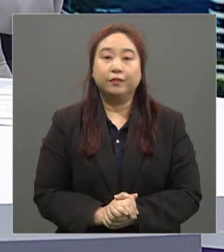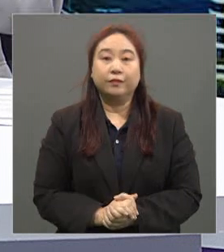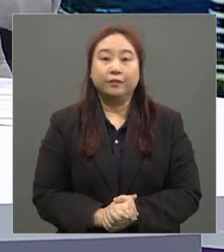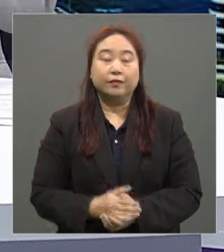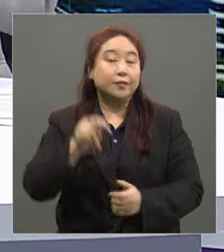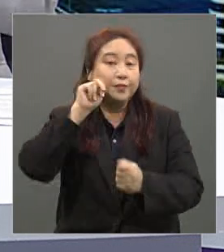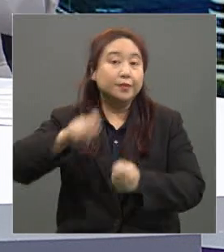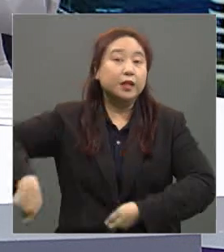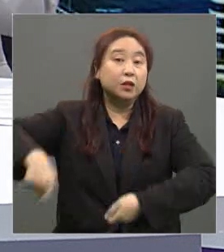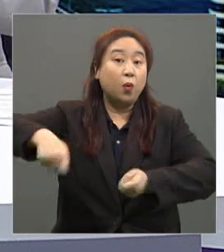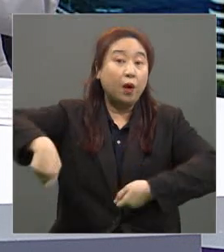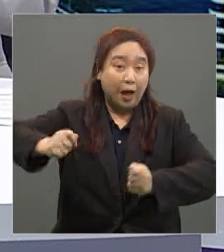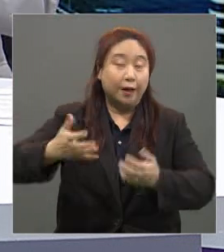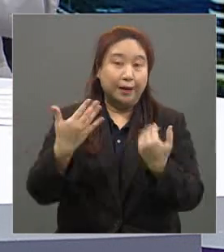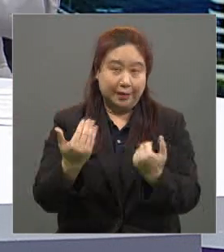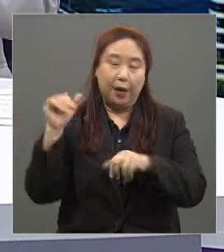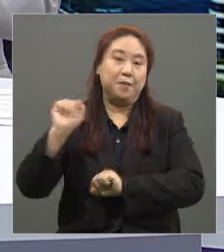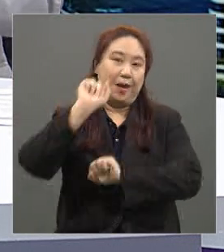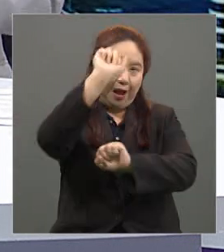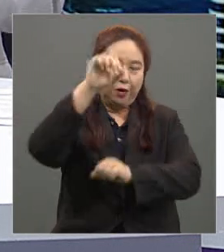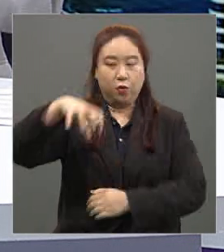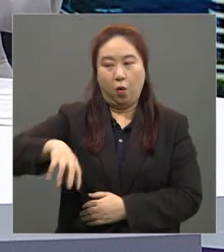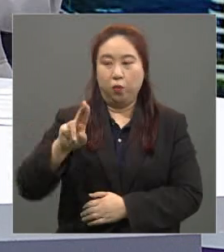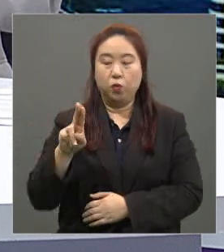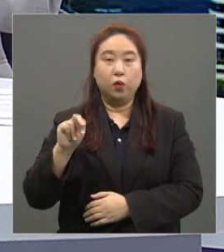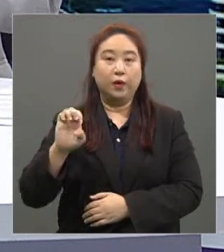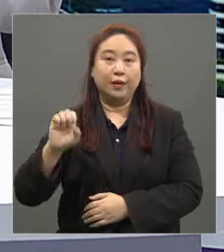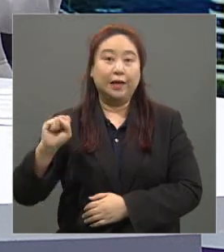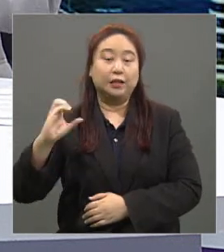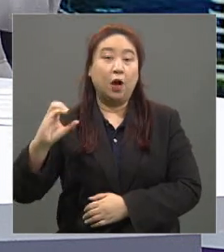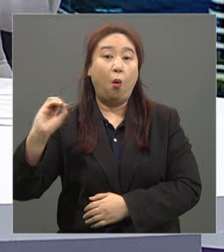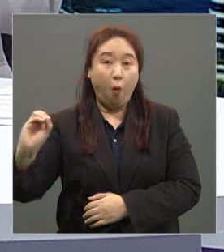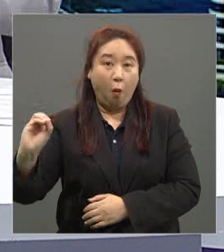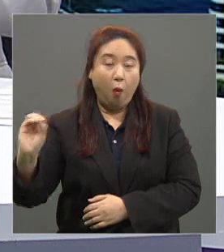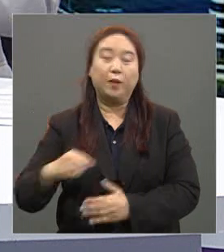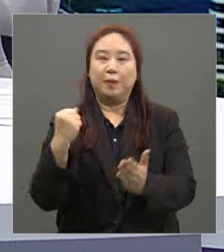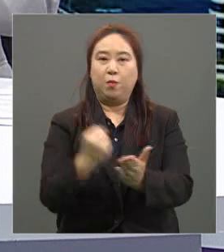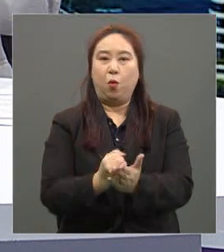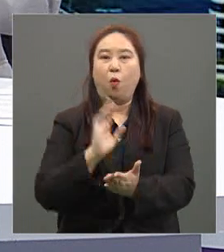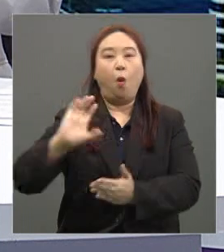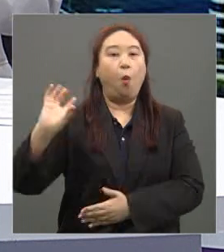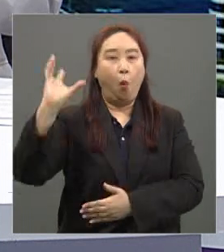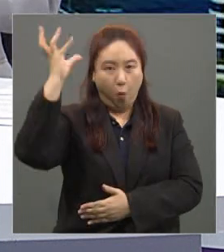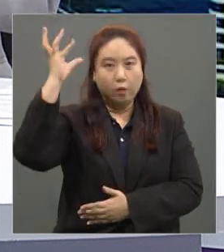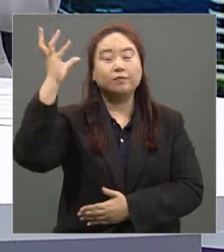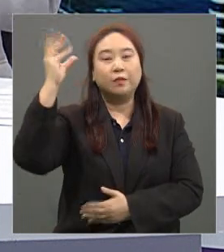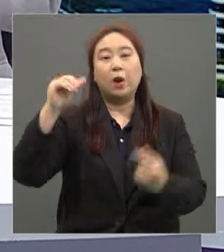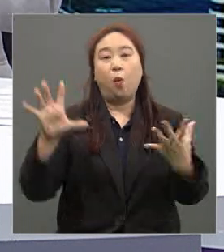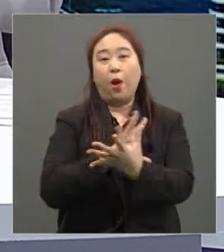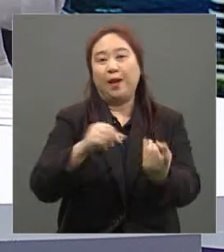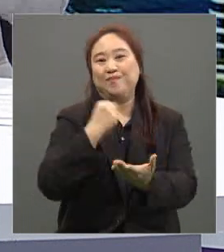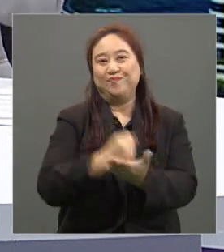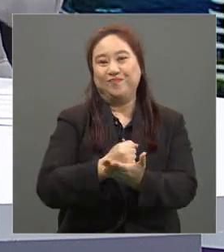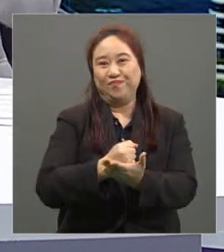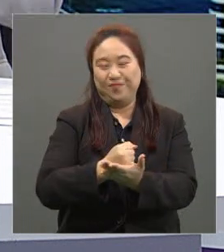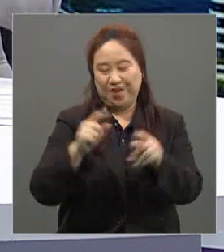บอกไปเราได้รับการประกาศจากยูเนสโกให้เป็นมรดกโลกที่จับต้องไม่ได้นะครับก็ได้ certificateมาคือ